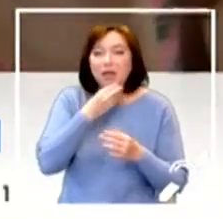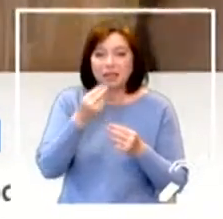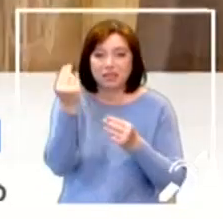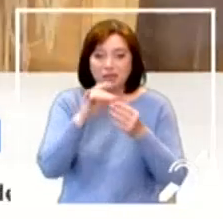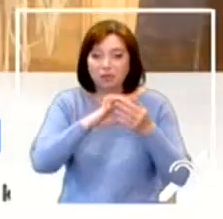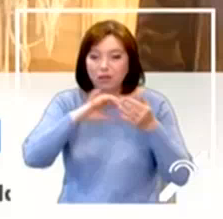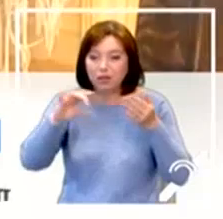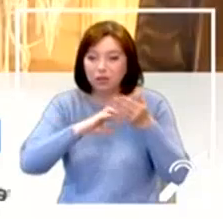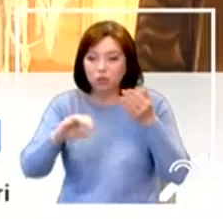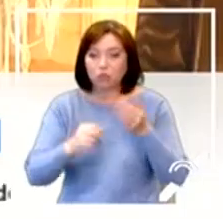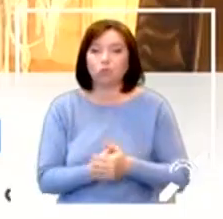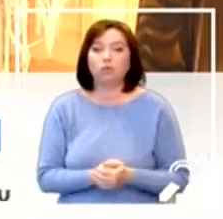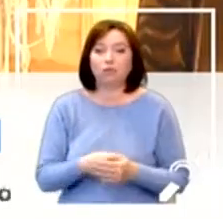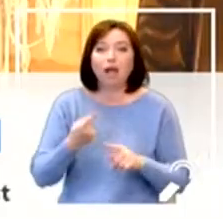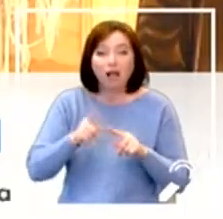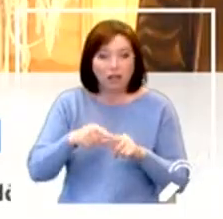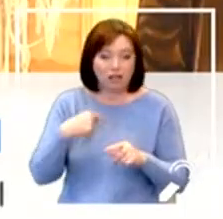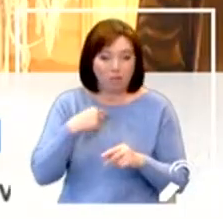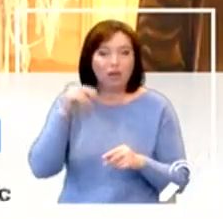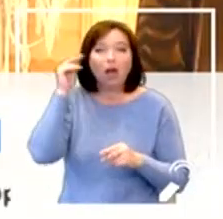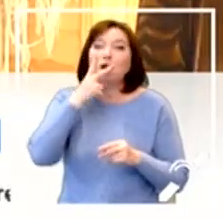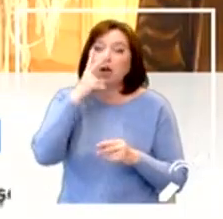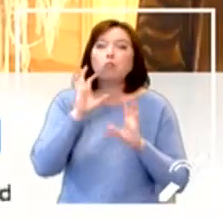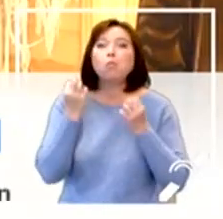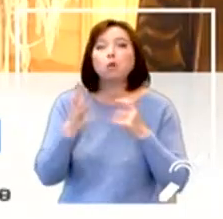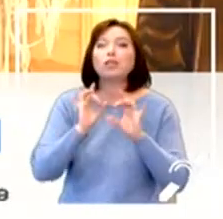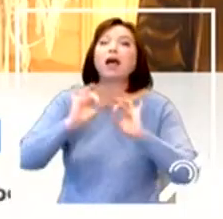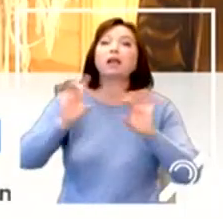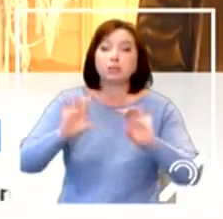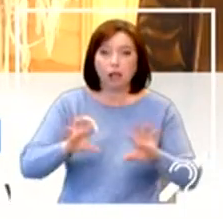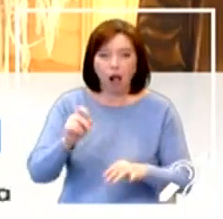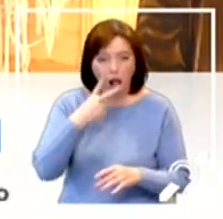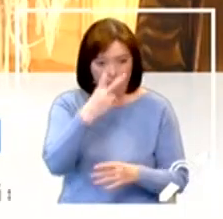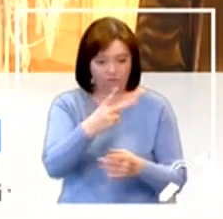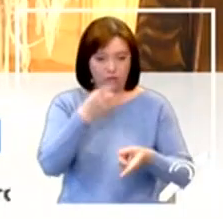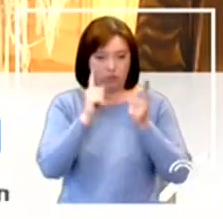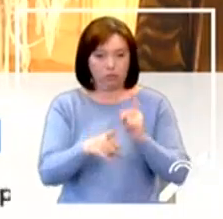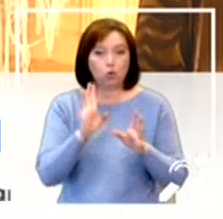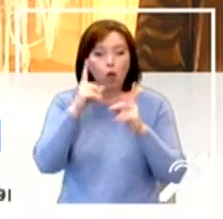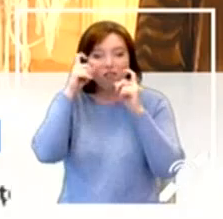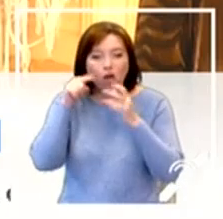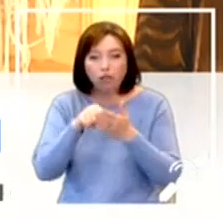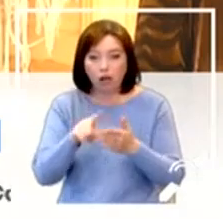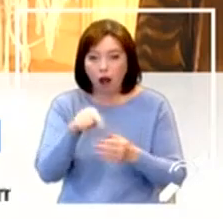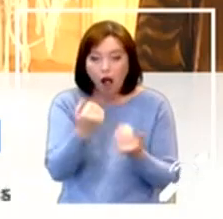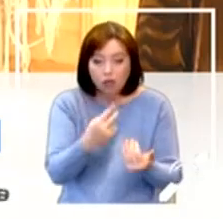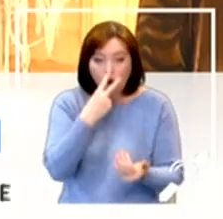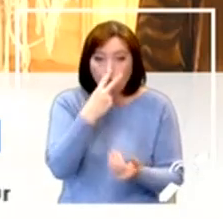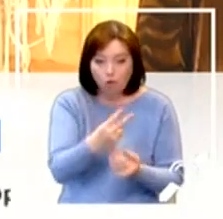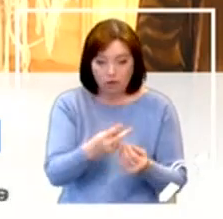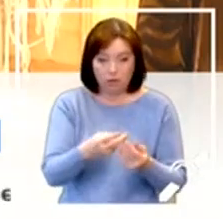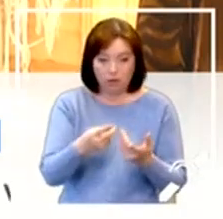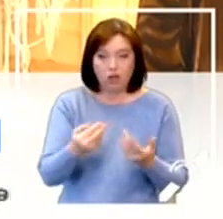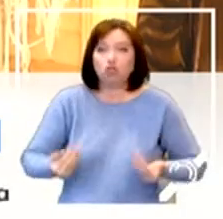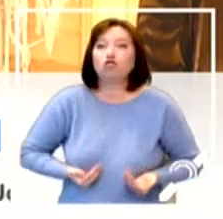ornamentul, lucrările pe care noi le învățăm teoretic mai mult la școală. Le vedem numai prin poze, dar astăzi le-am